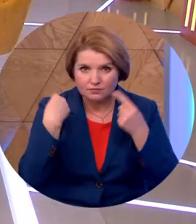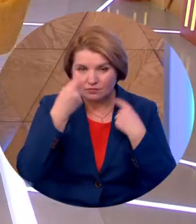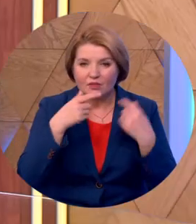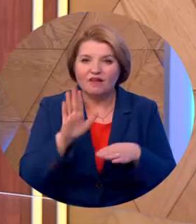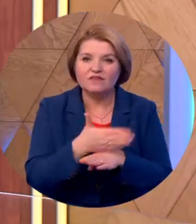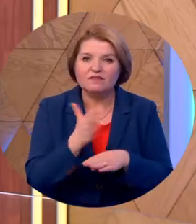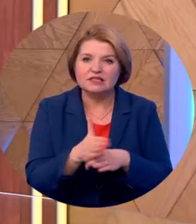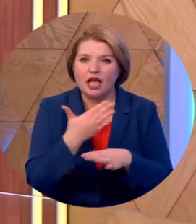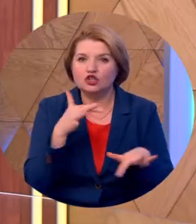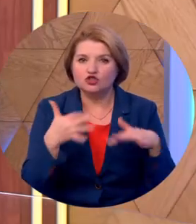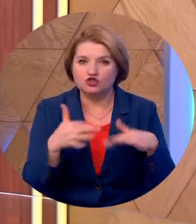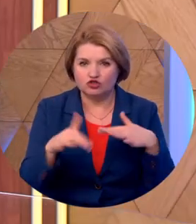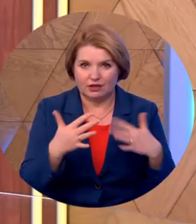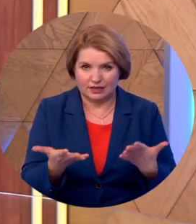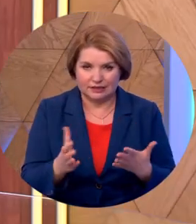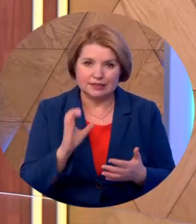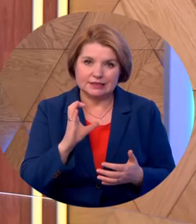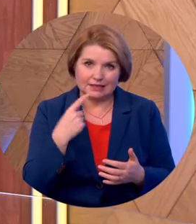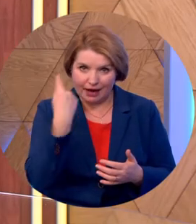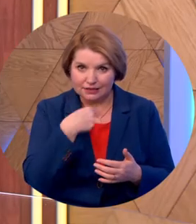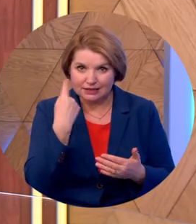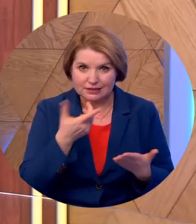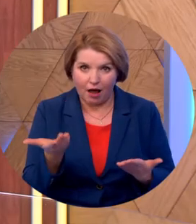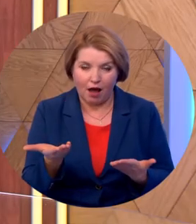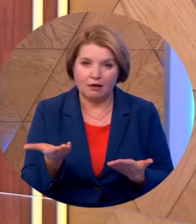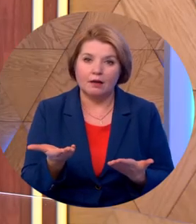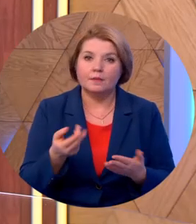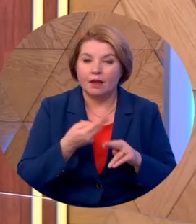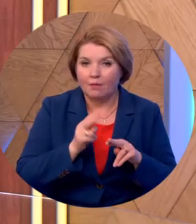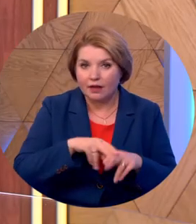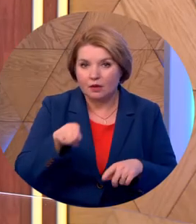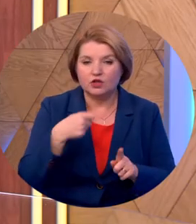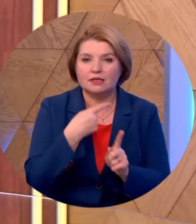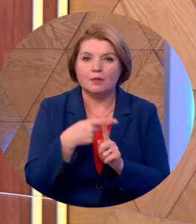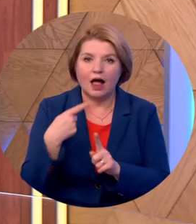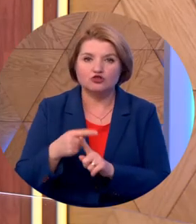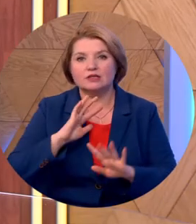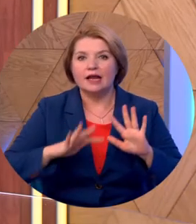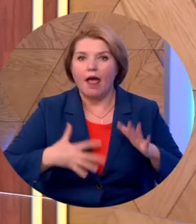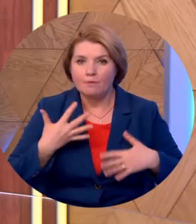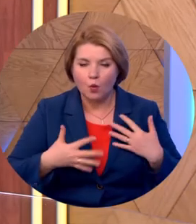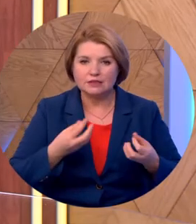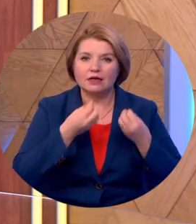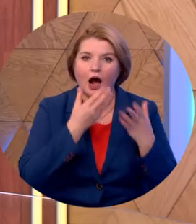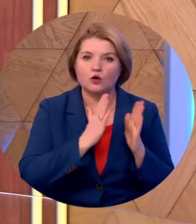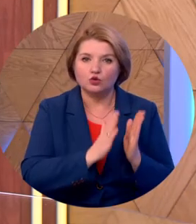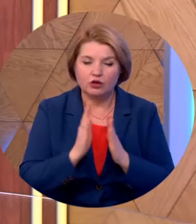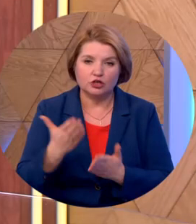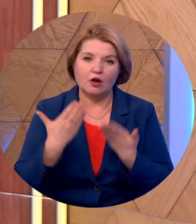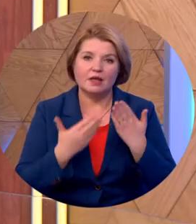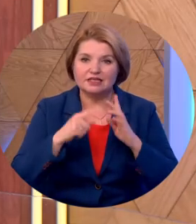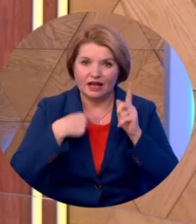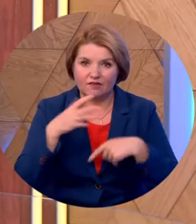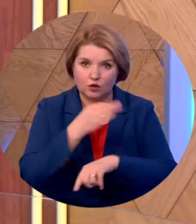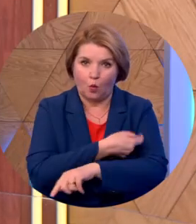жидкости впер прежде всего с лица поэтому вот положительные эмоции режим и если говорить про клинику то в